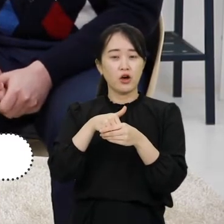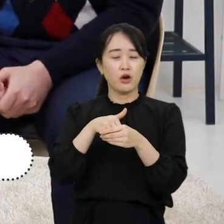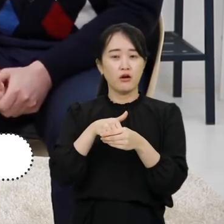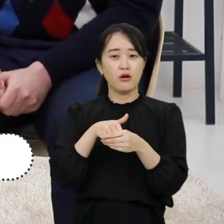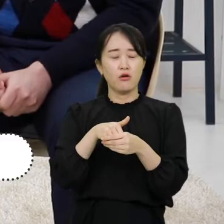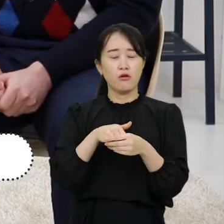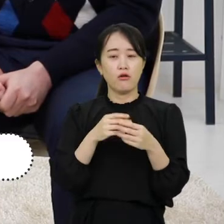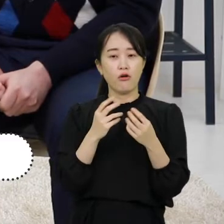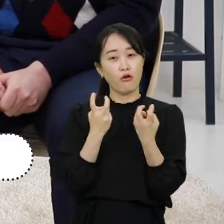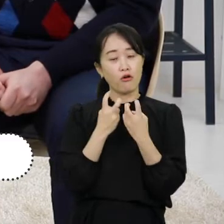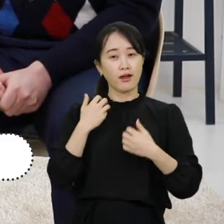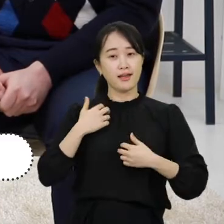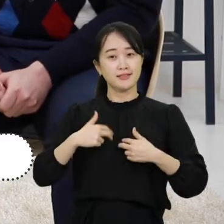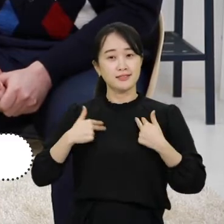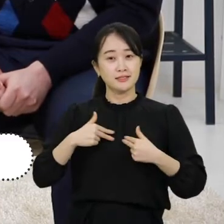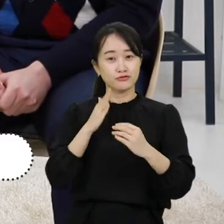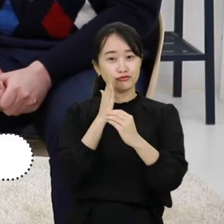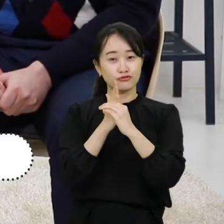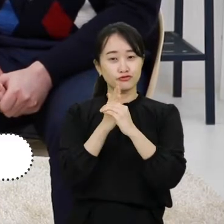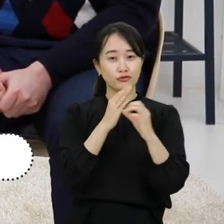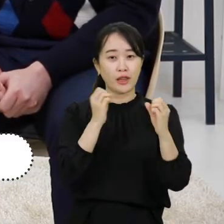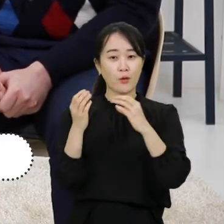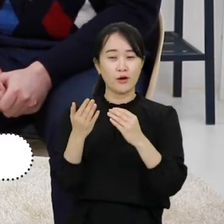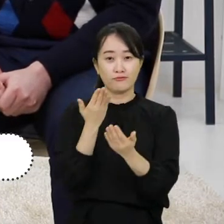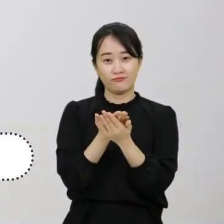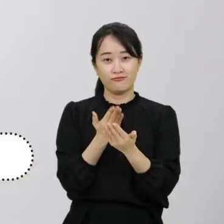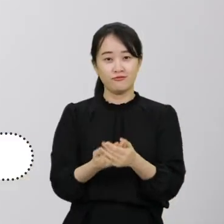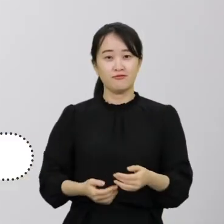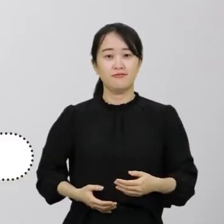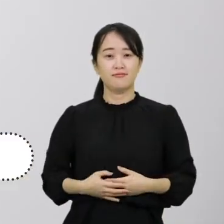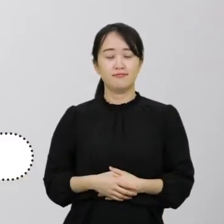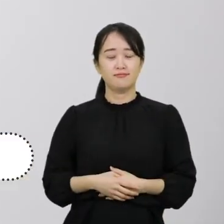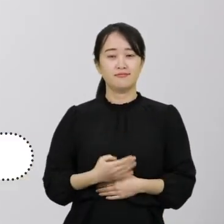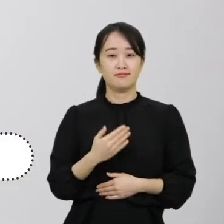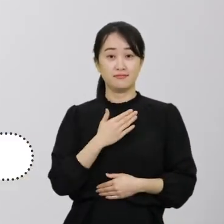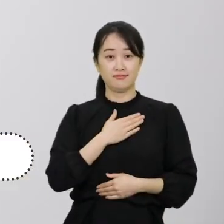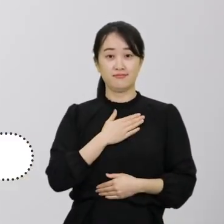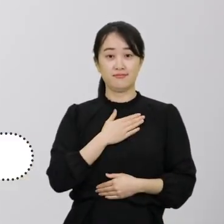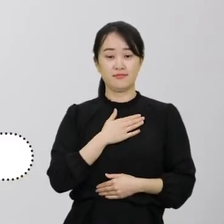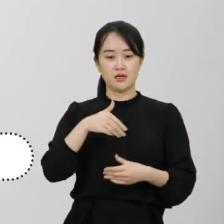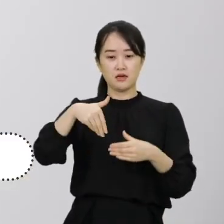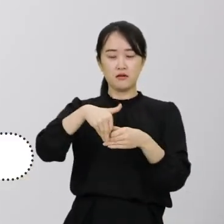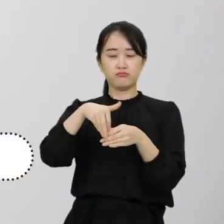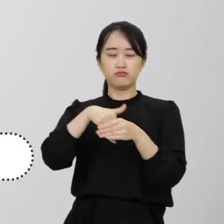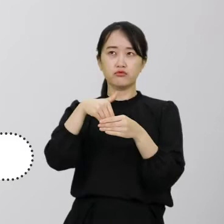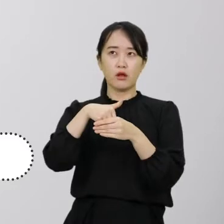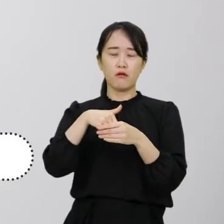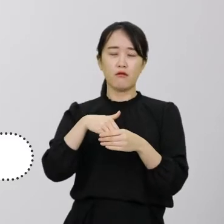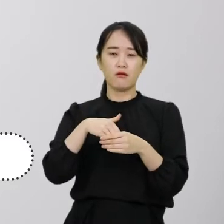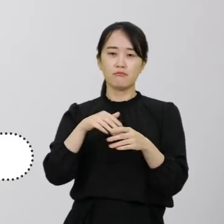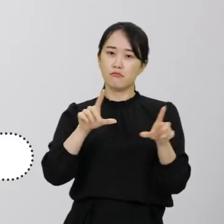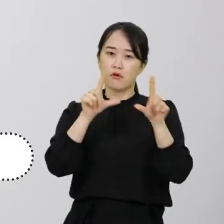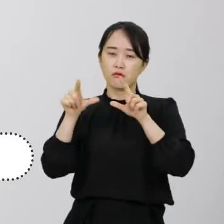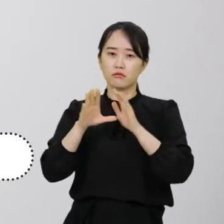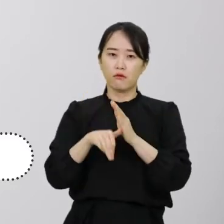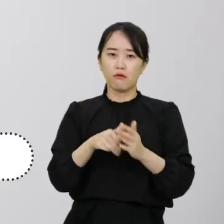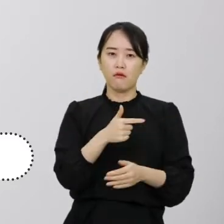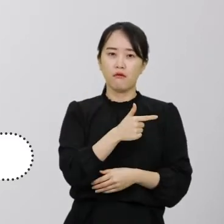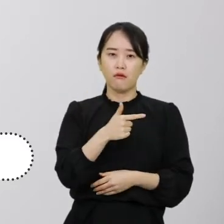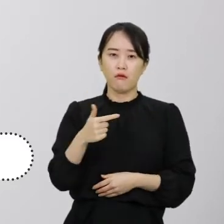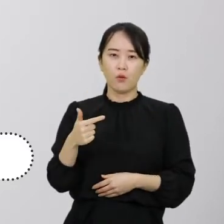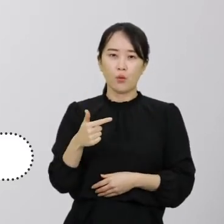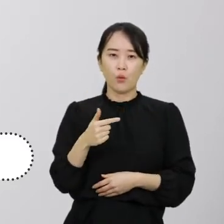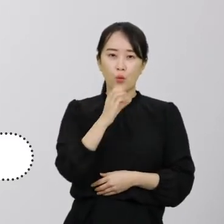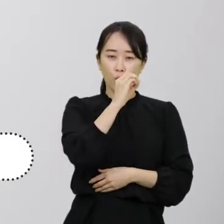좀 컨텐츠를 좀 즐기고 계신지 먼저 이야기를 좀 나눠볼까요? 저는 요즘 문화생활을 함에 있어서 굉장히 우리가